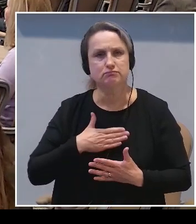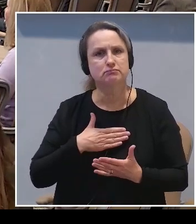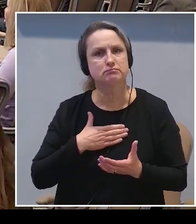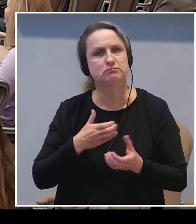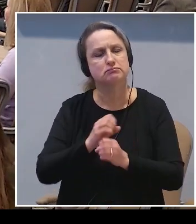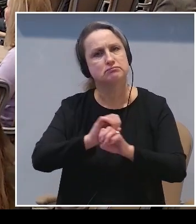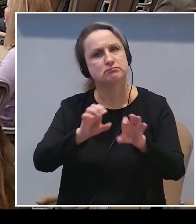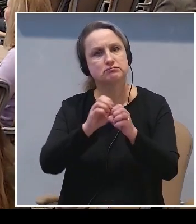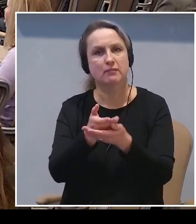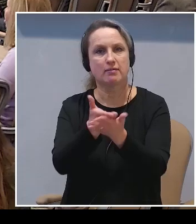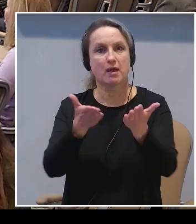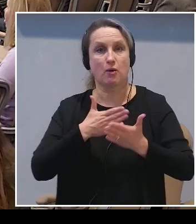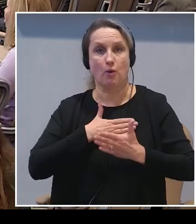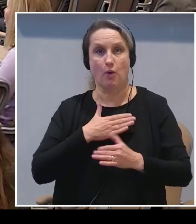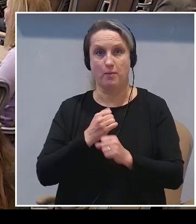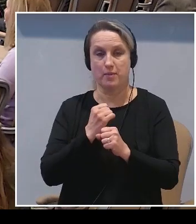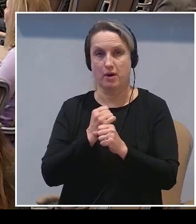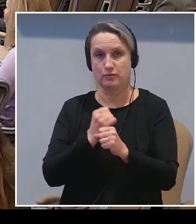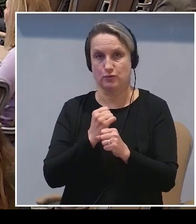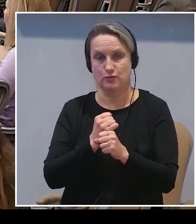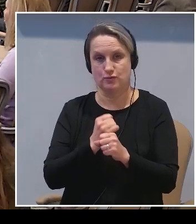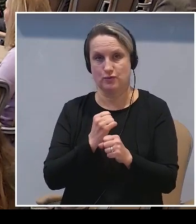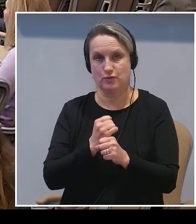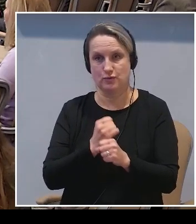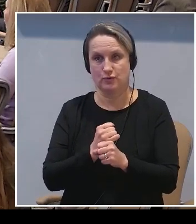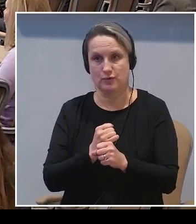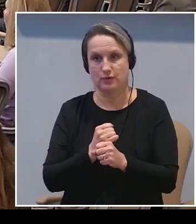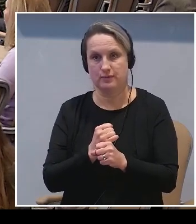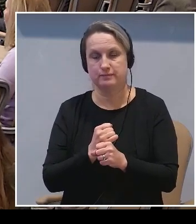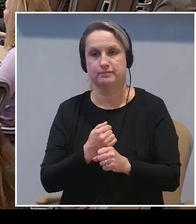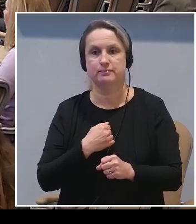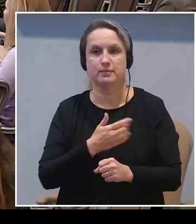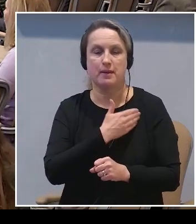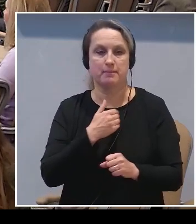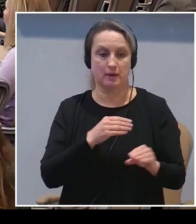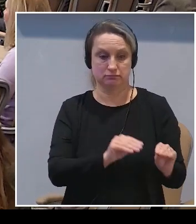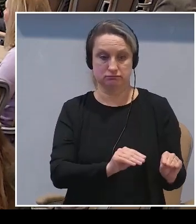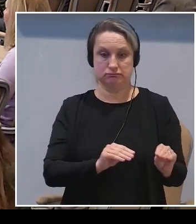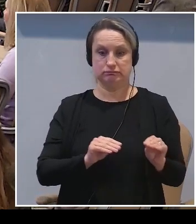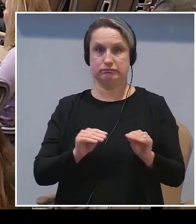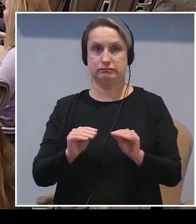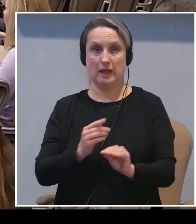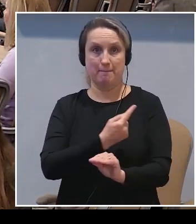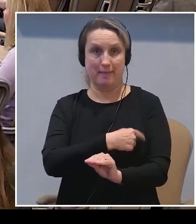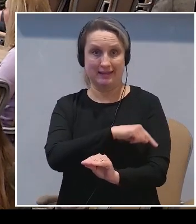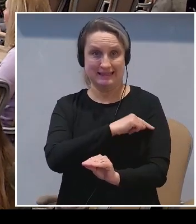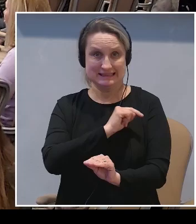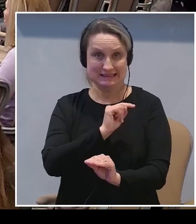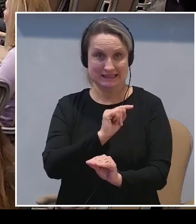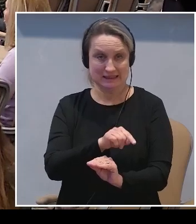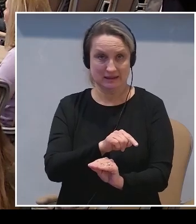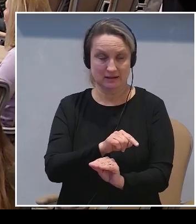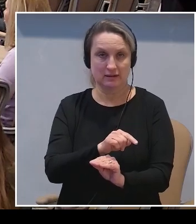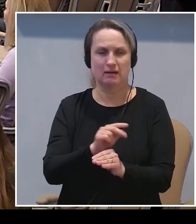donor Liigume transplant where we use the patient's own siirikmeditsiinist, blood mis stem on cells, where doonoripõhine, we have put a gene